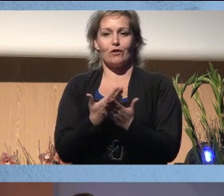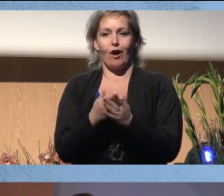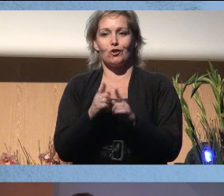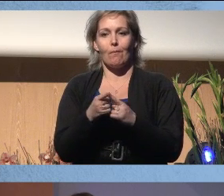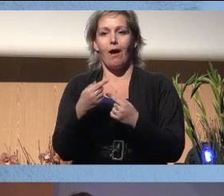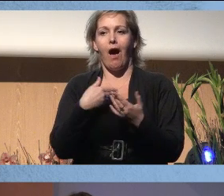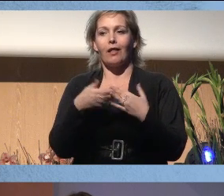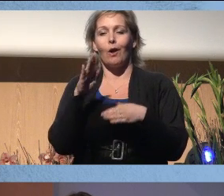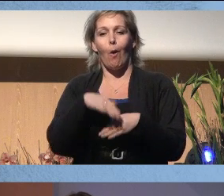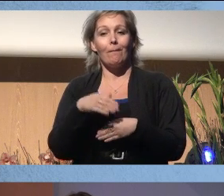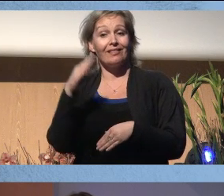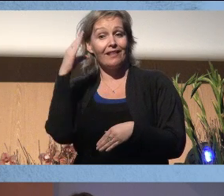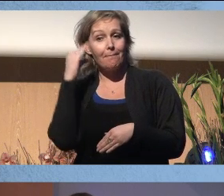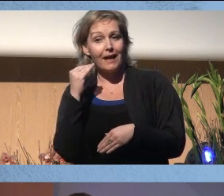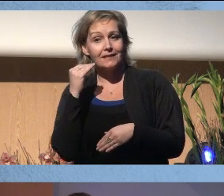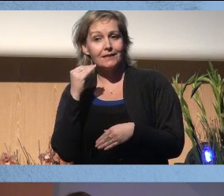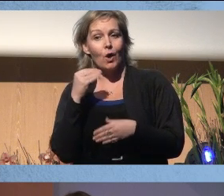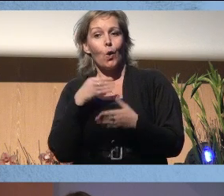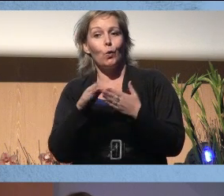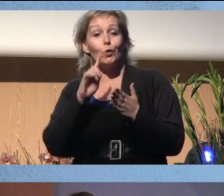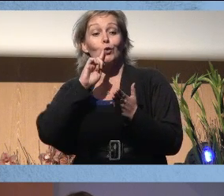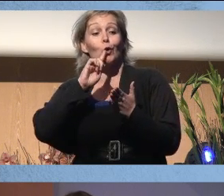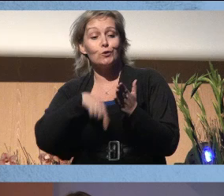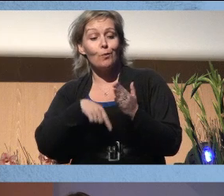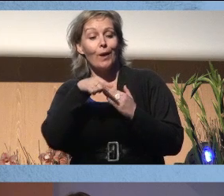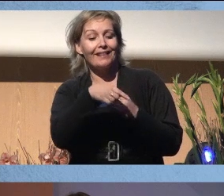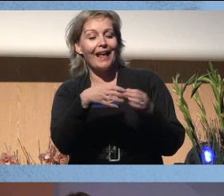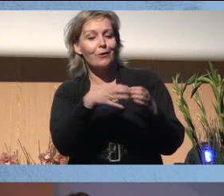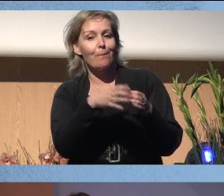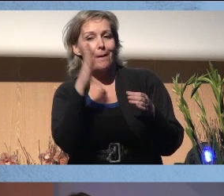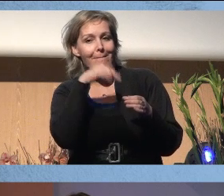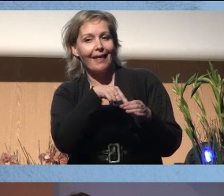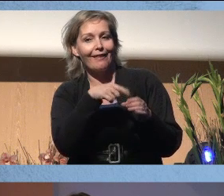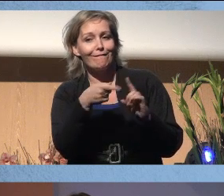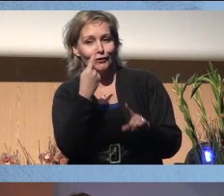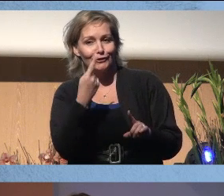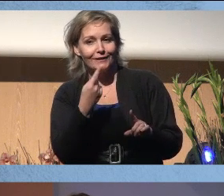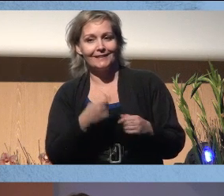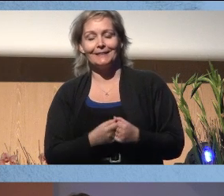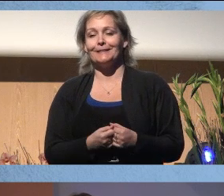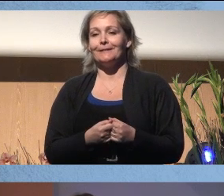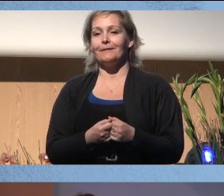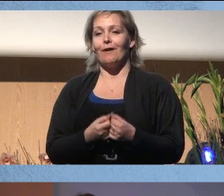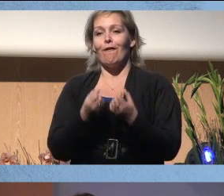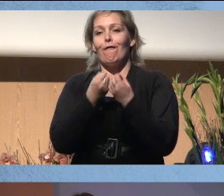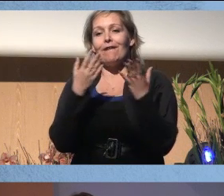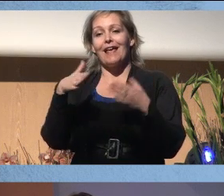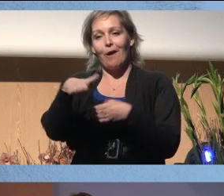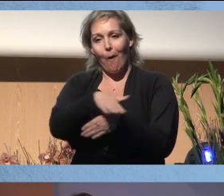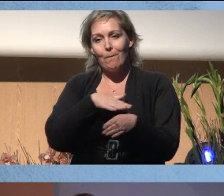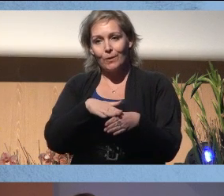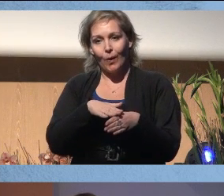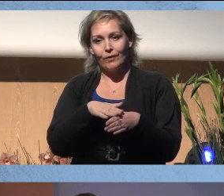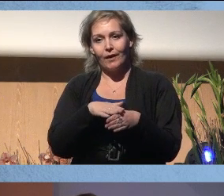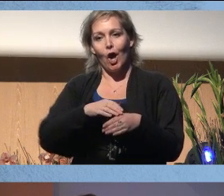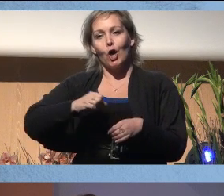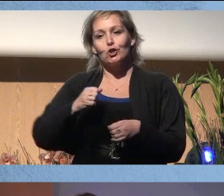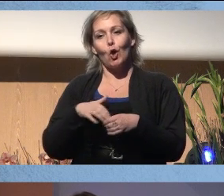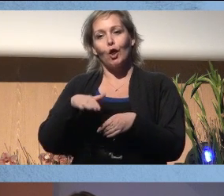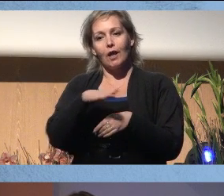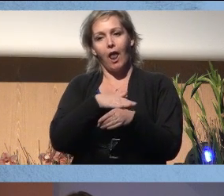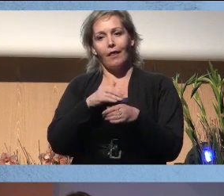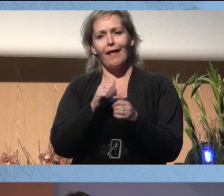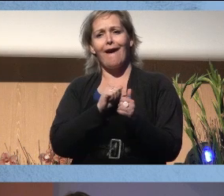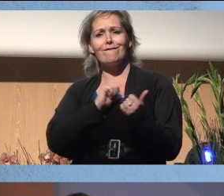som omhandler demens, uten å spørre hva denne gruppen mener. På flere områder ligger Skottland